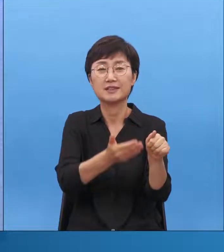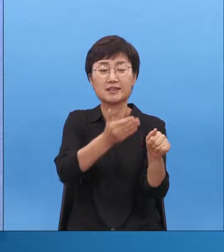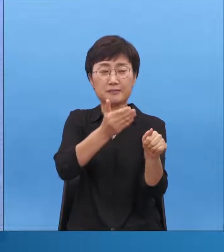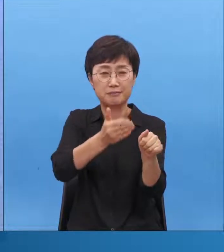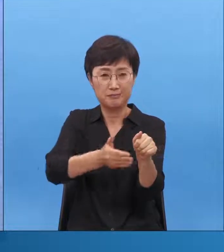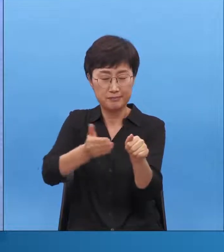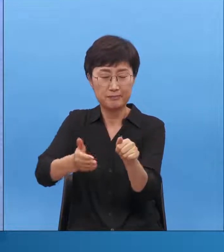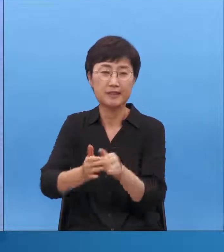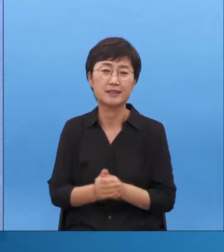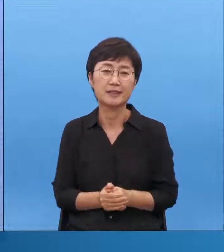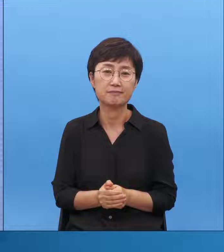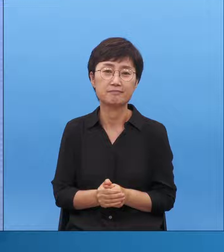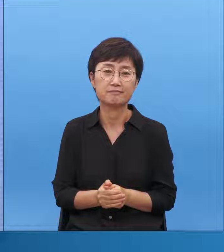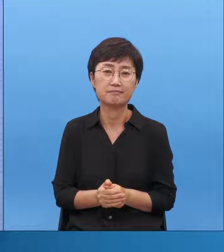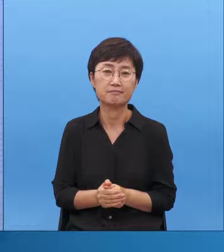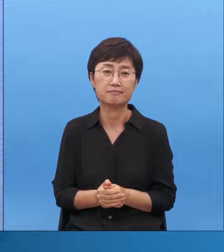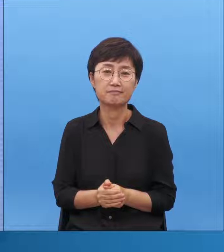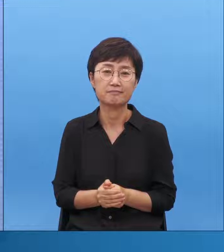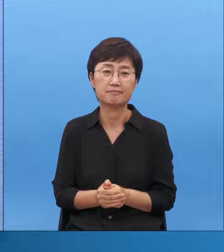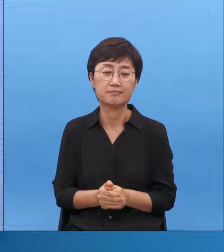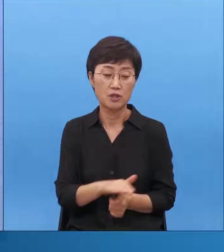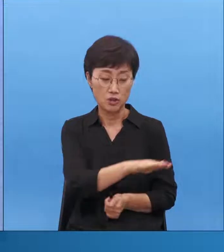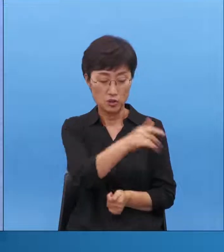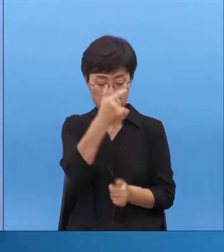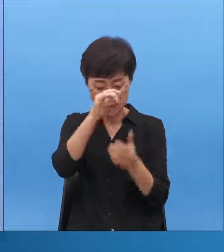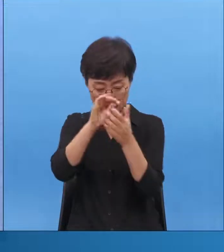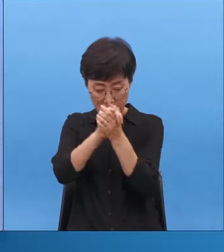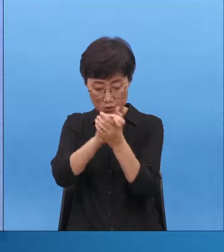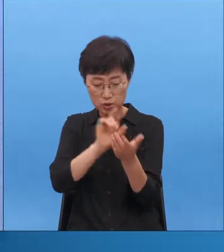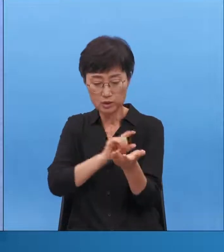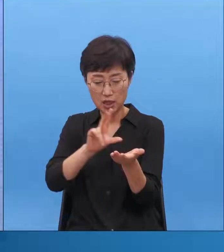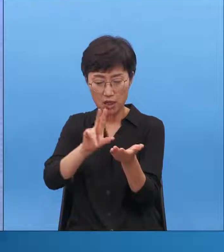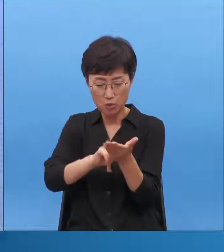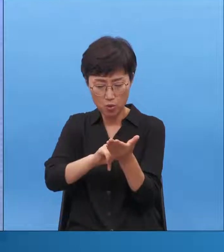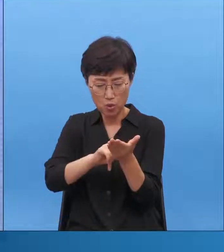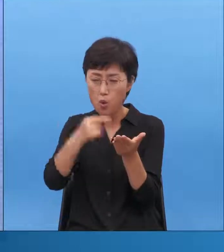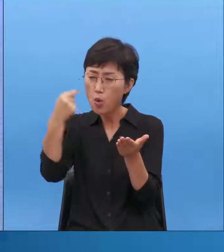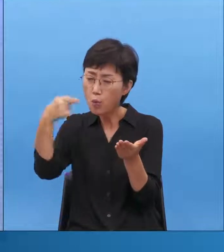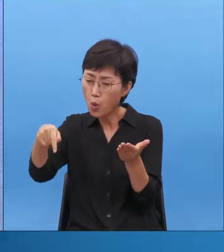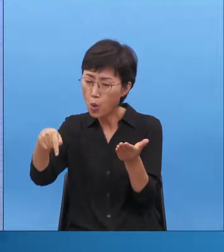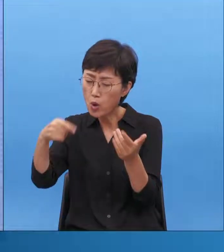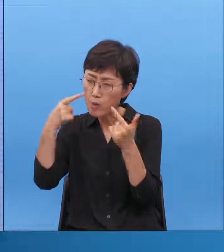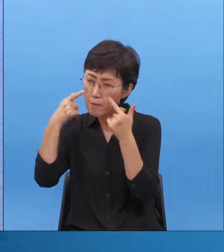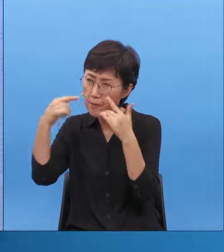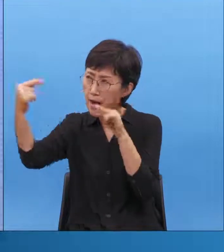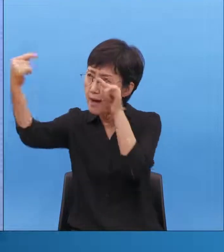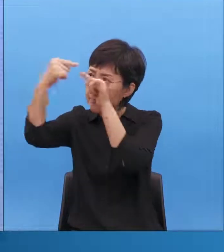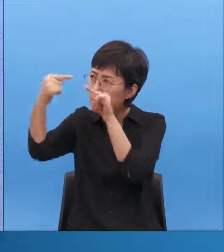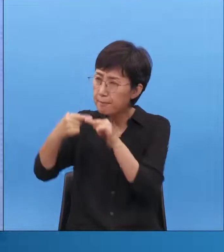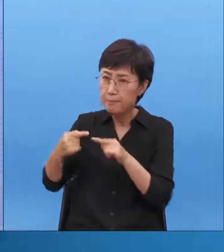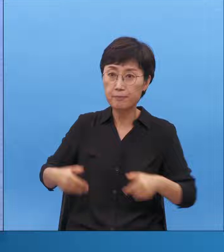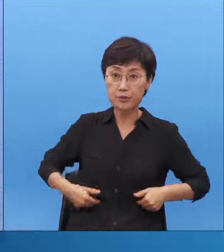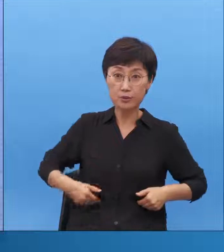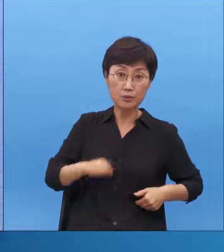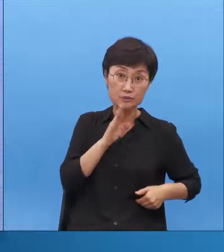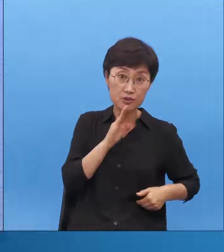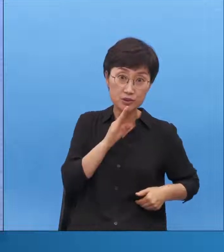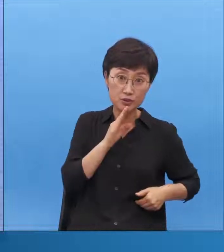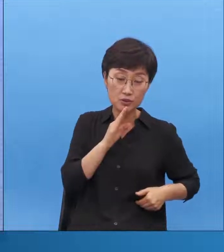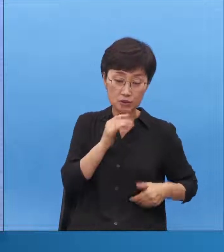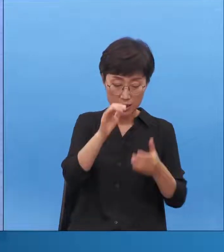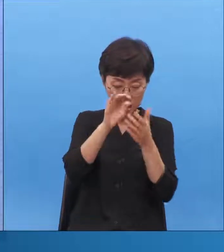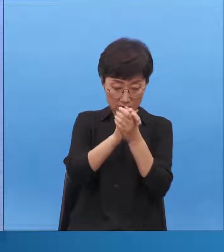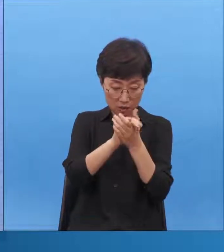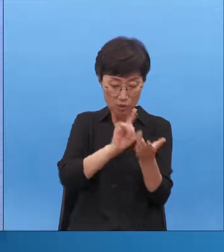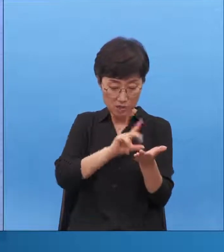1,000 watchtowers. 틀림없습니다. 기도 제목을 정확하게 잡아야 응답을 받는 겁니다. Absolutely, you have to hold on to this correctly for answers to come. 그래야 아무도 알 수